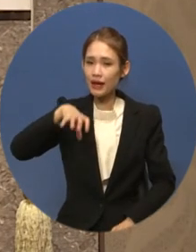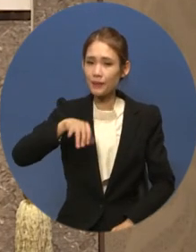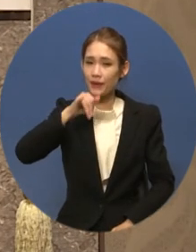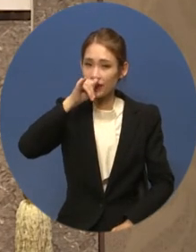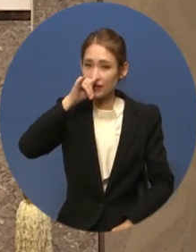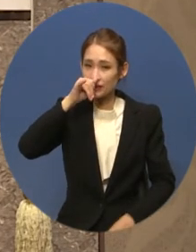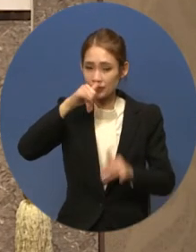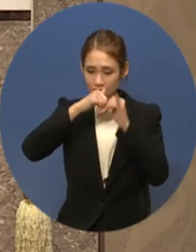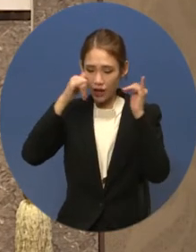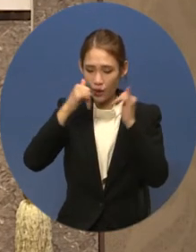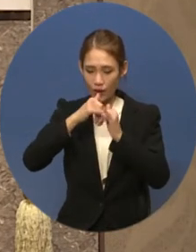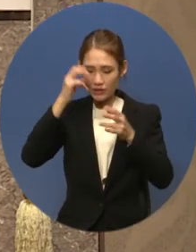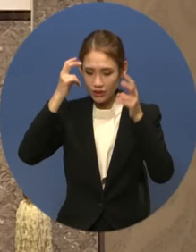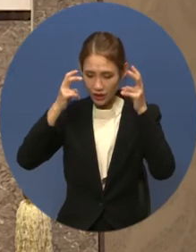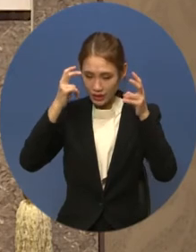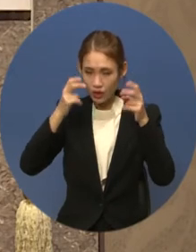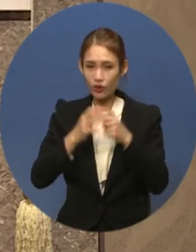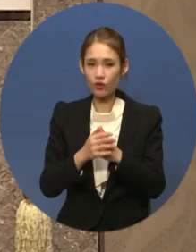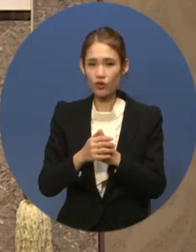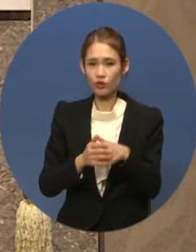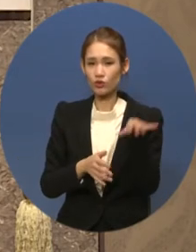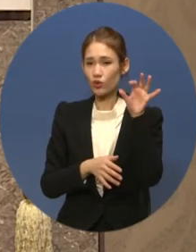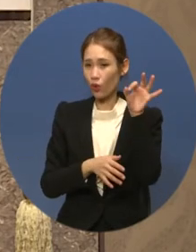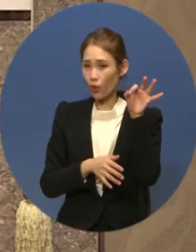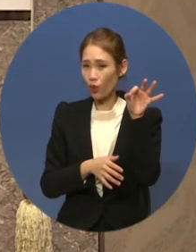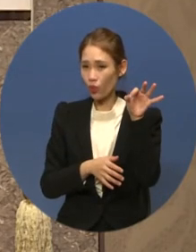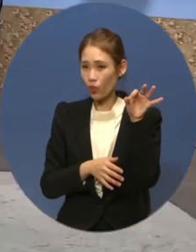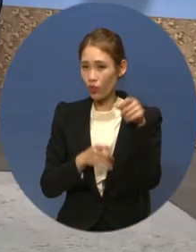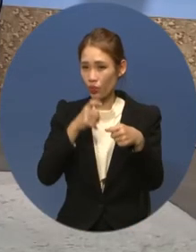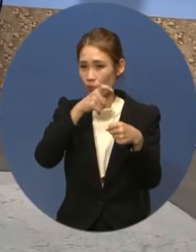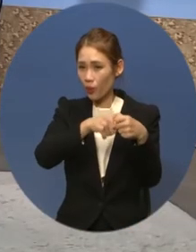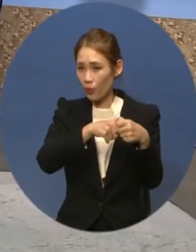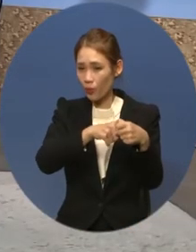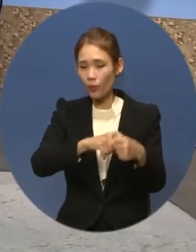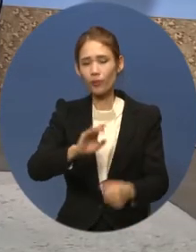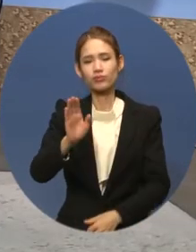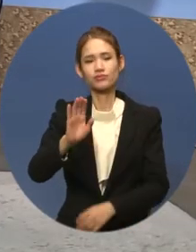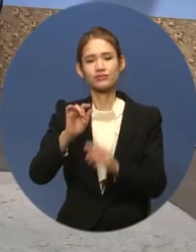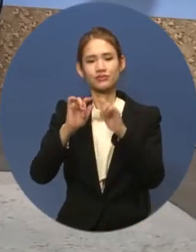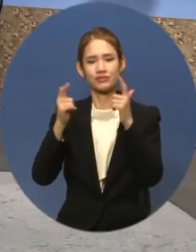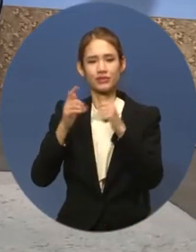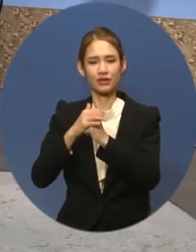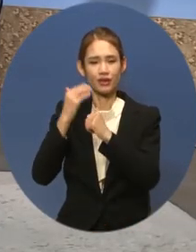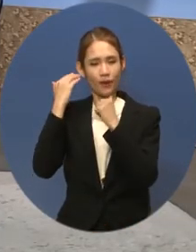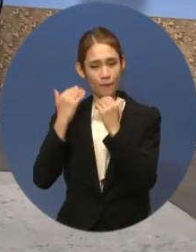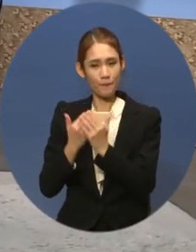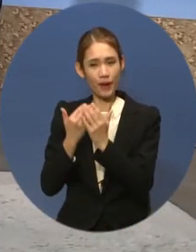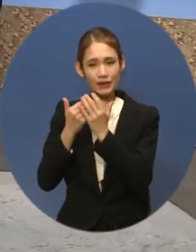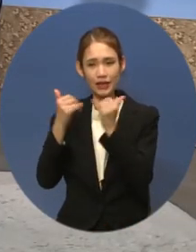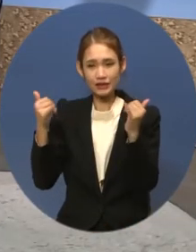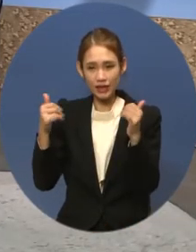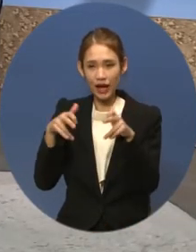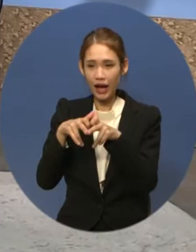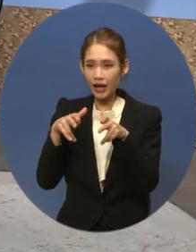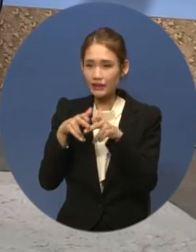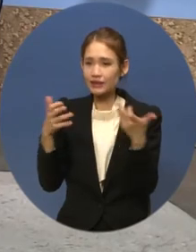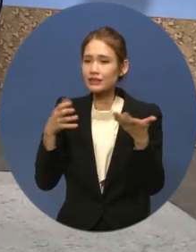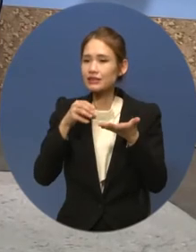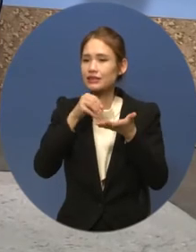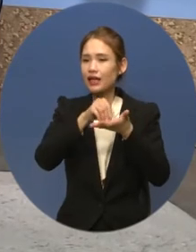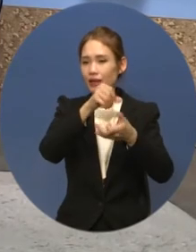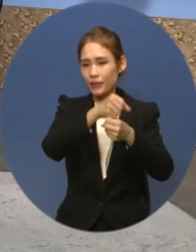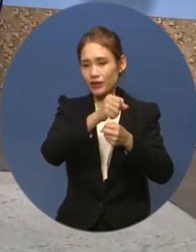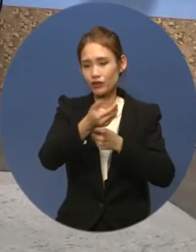사회적기업 모델이 줘 여기가 돈이 목적이 일까요 아니죠 아니야 발달장애의 시 자네들이 제가 일자리를 많이 만드는 게